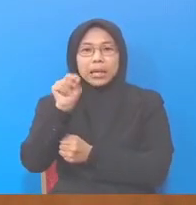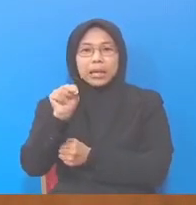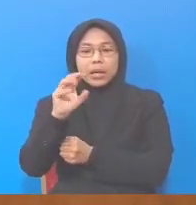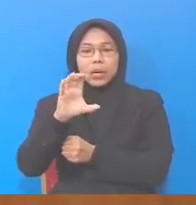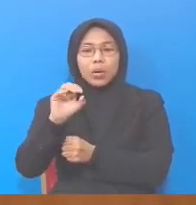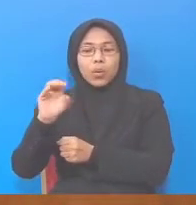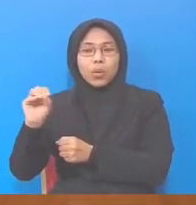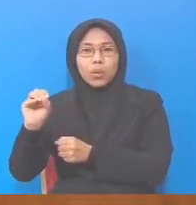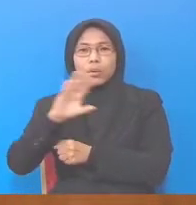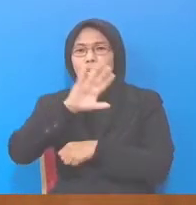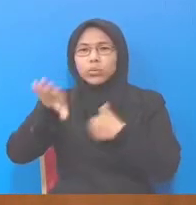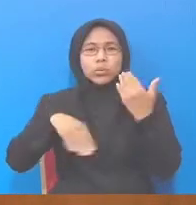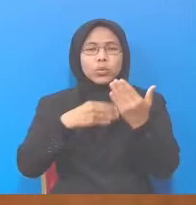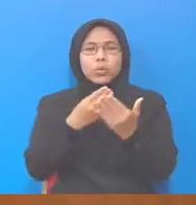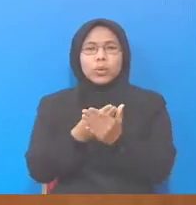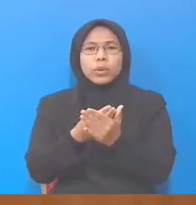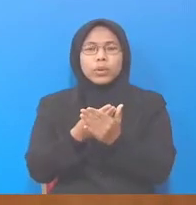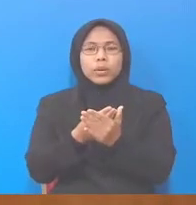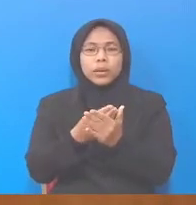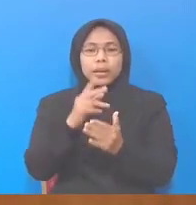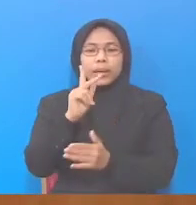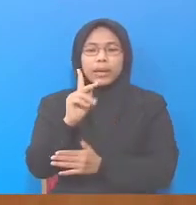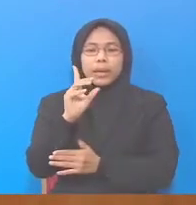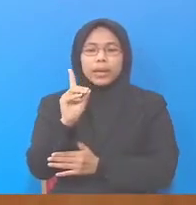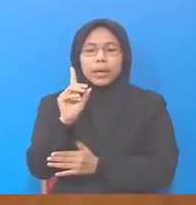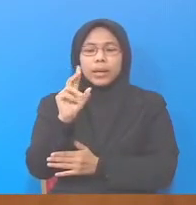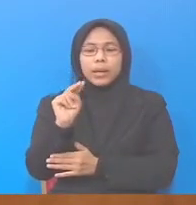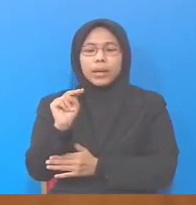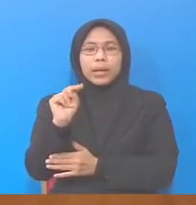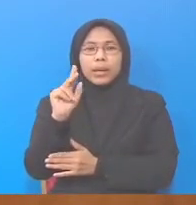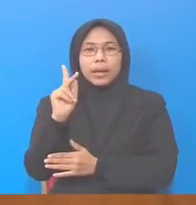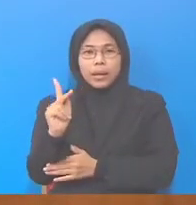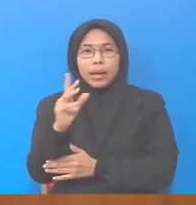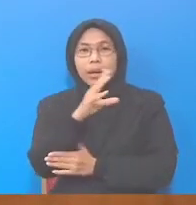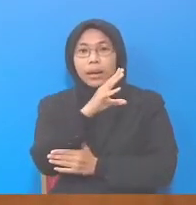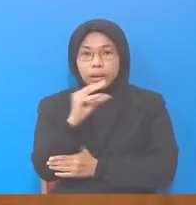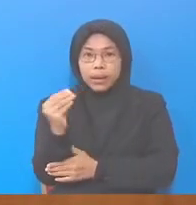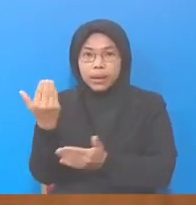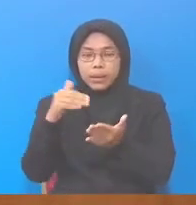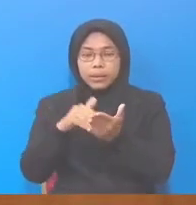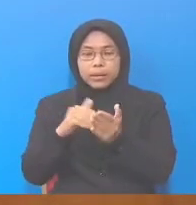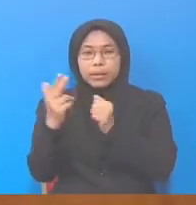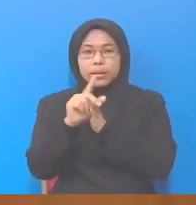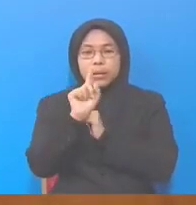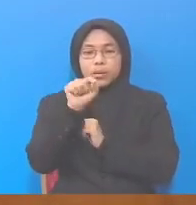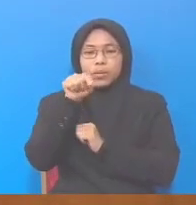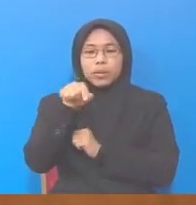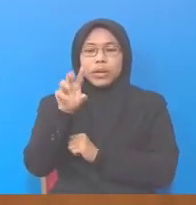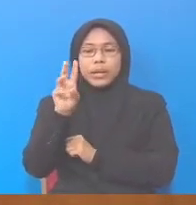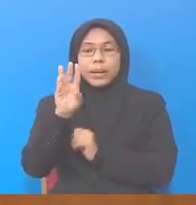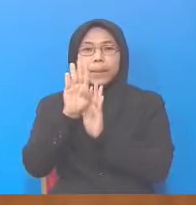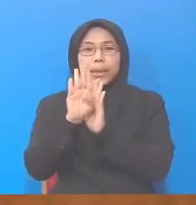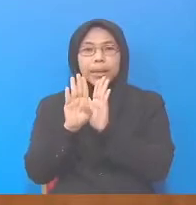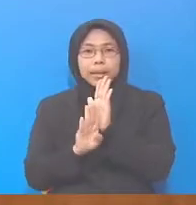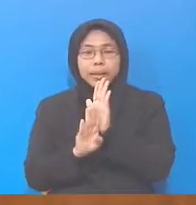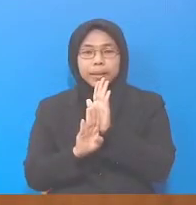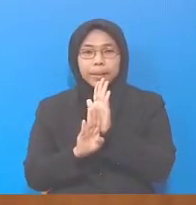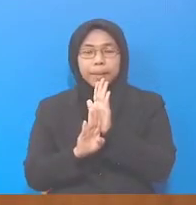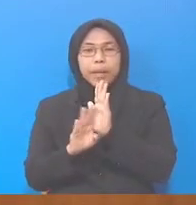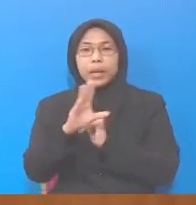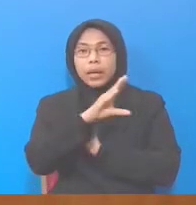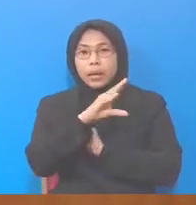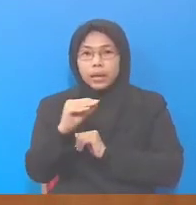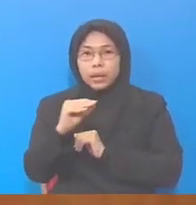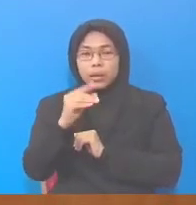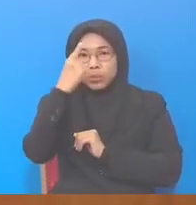keluaran dalam negara kasa a pun kykx negara sebanyak satu populer 6 dillion